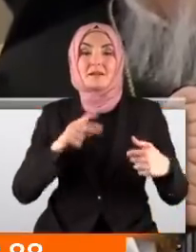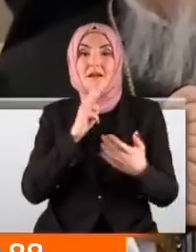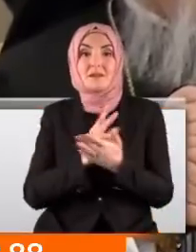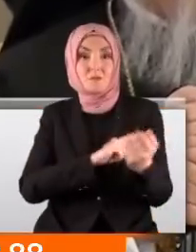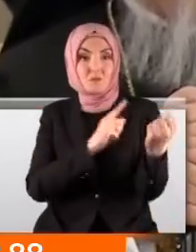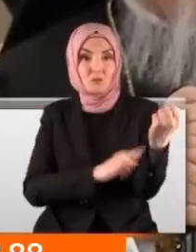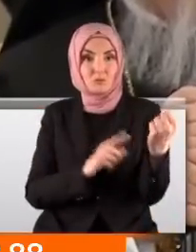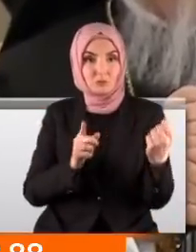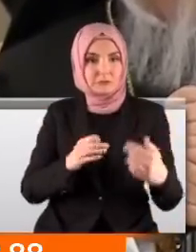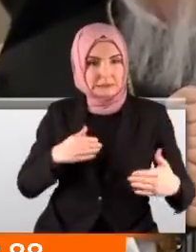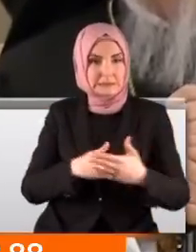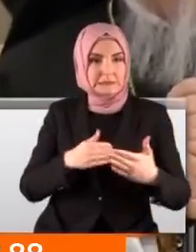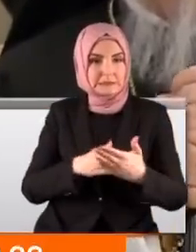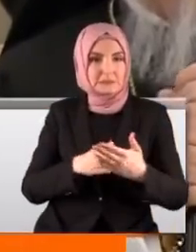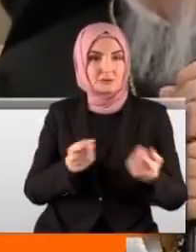unutmayacağız.